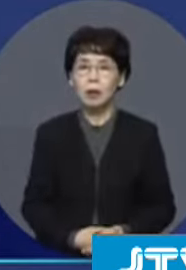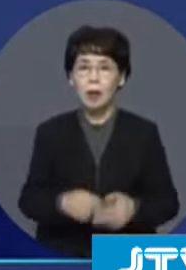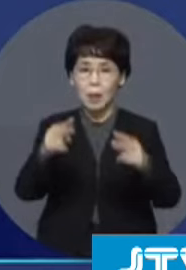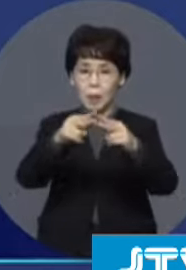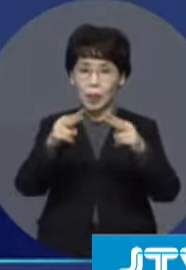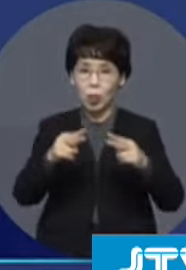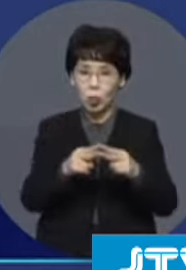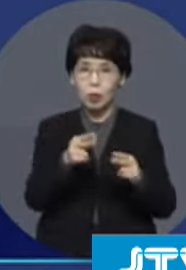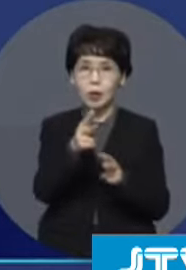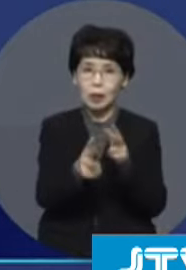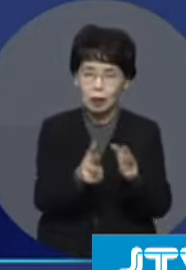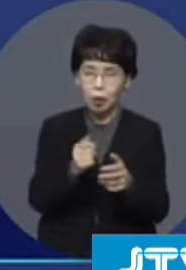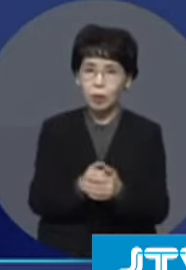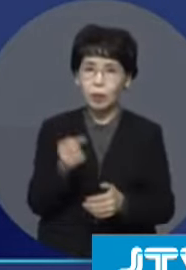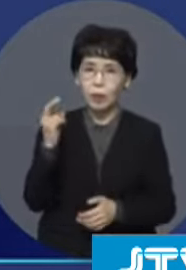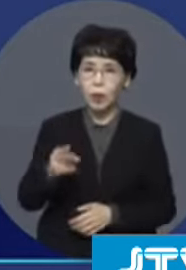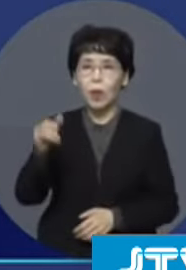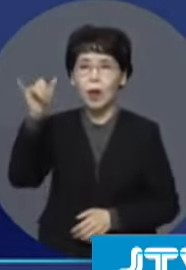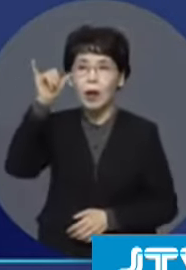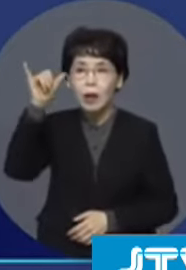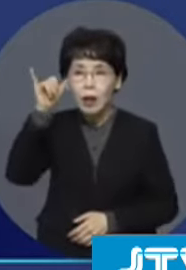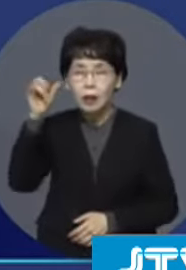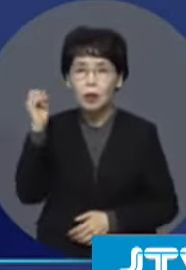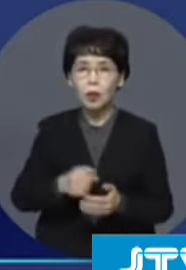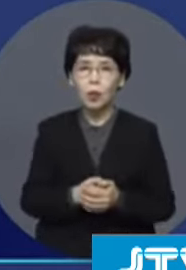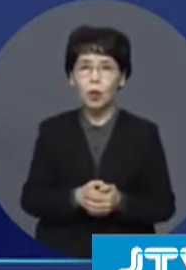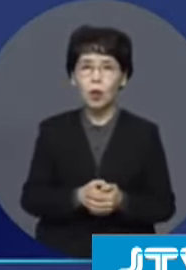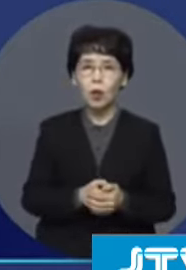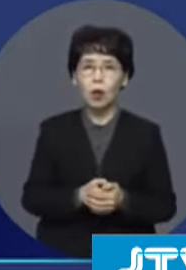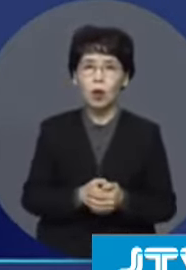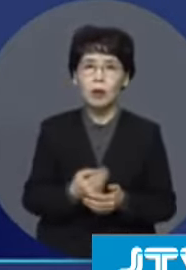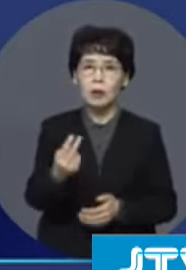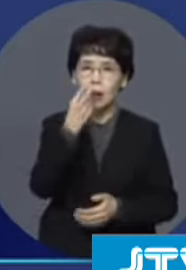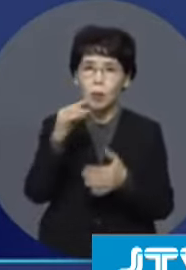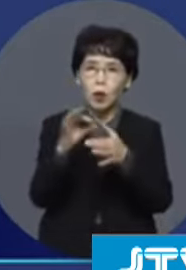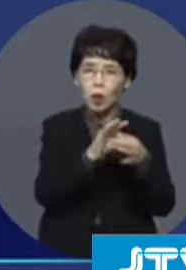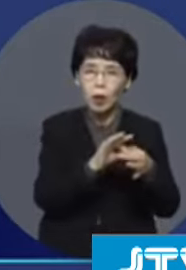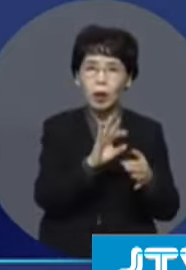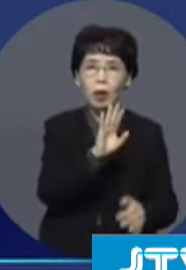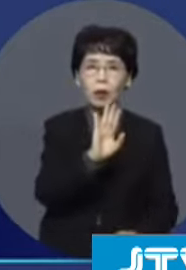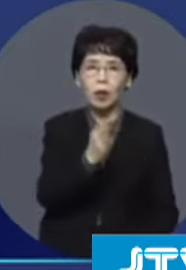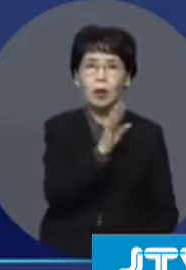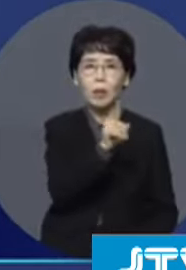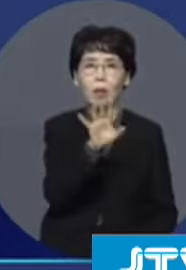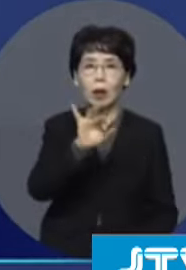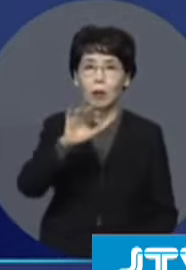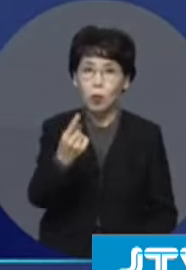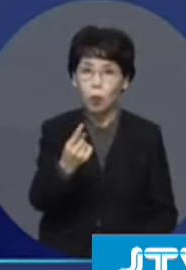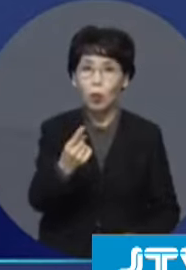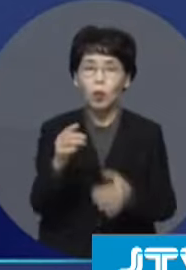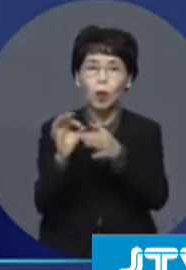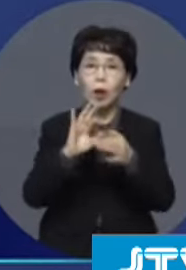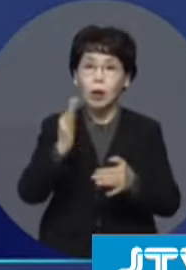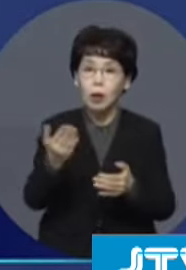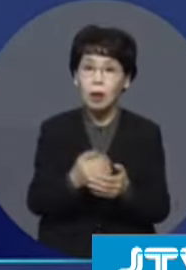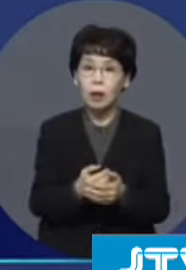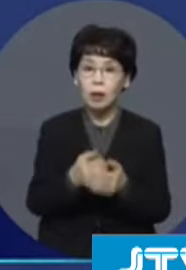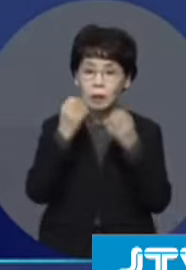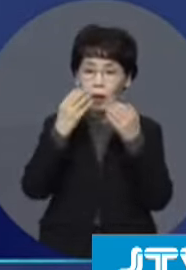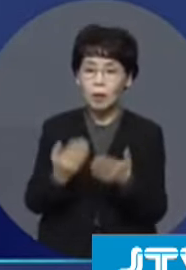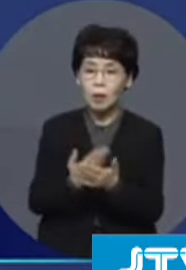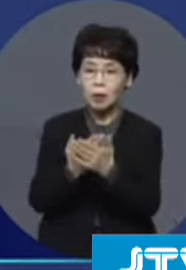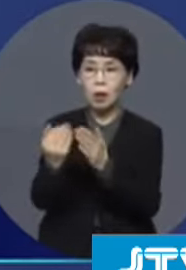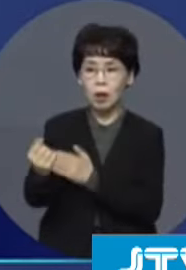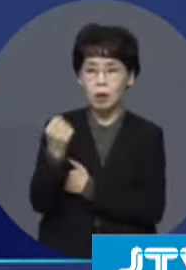반도체 산업을 비롯해서 AI, 첨단 바이오, 퀀텀 등 신성장 동력을 계속